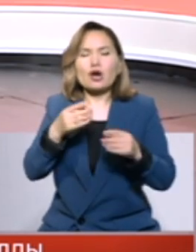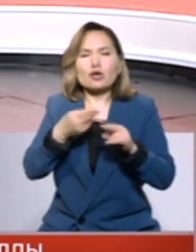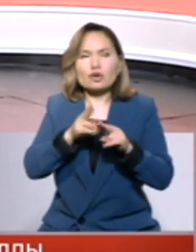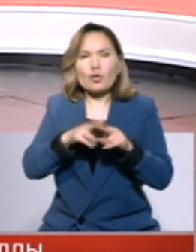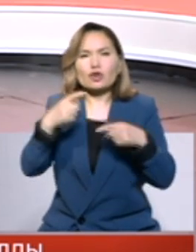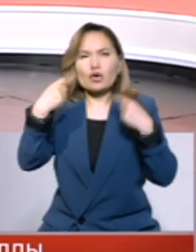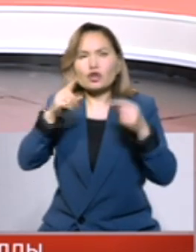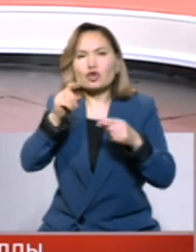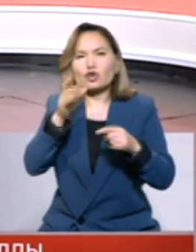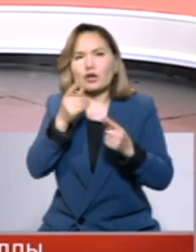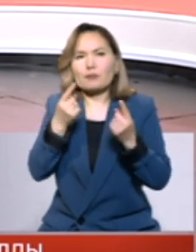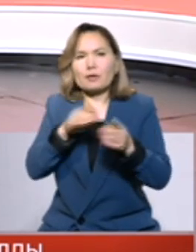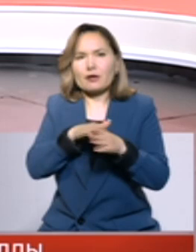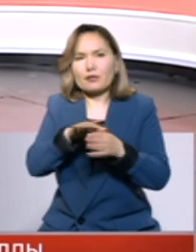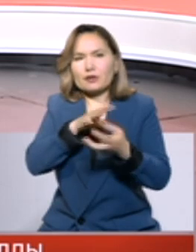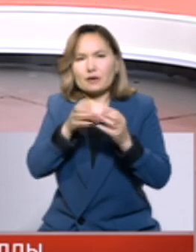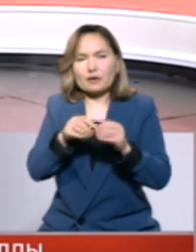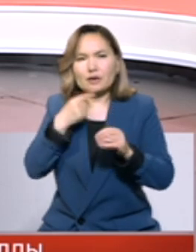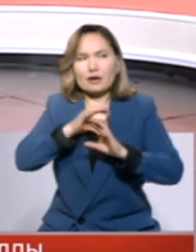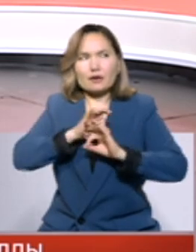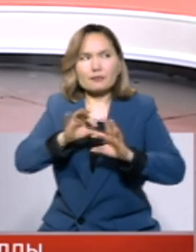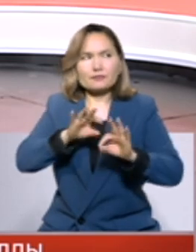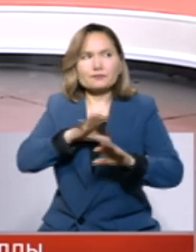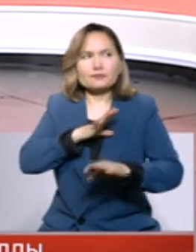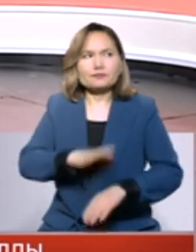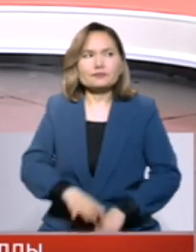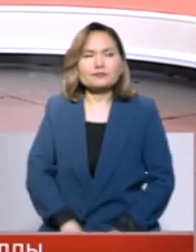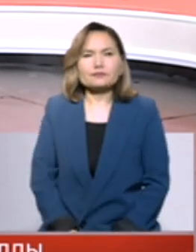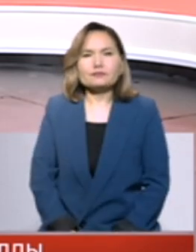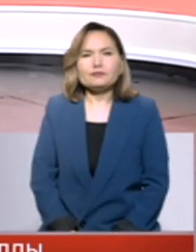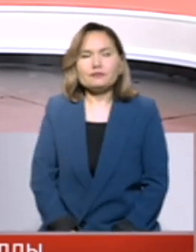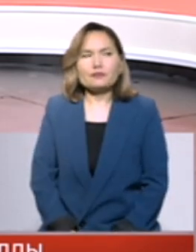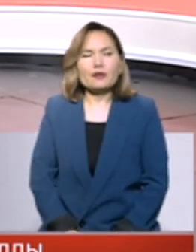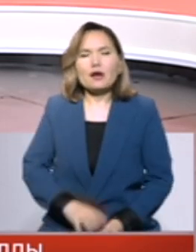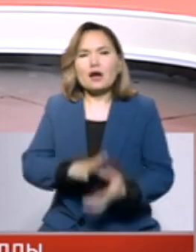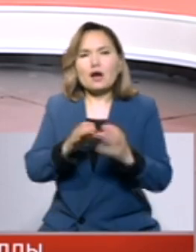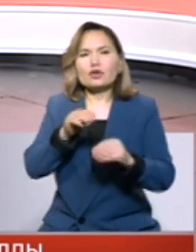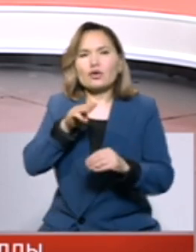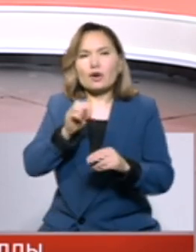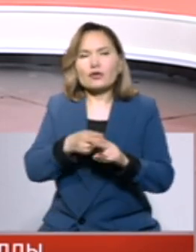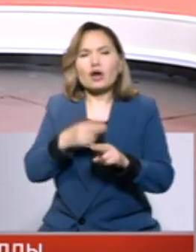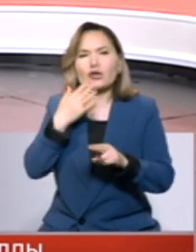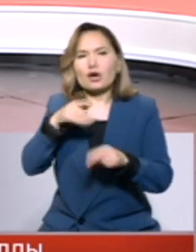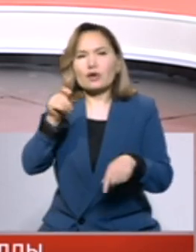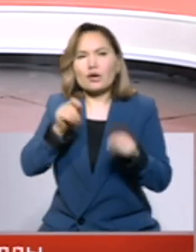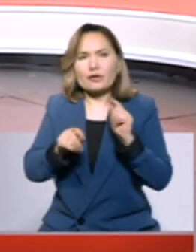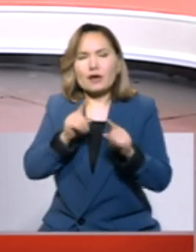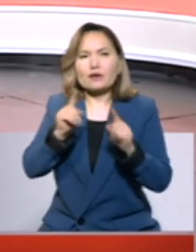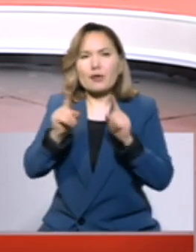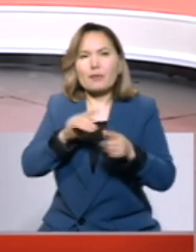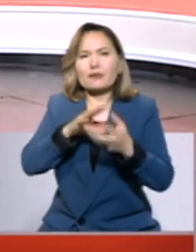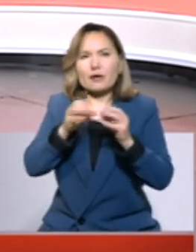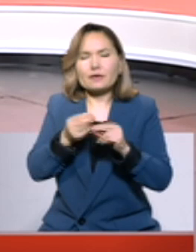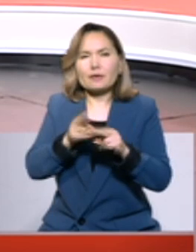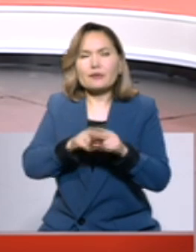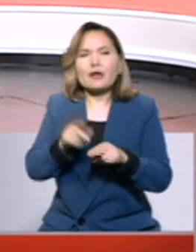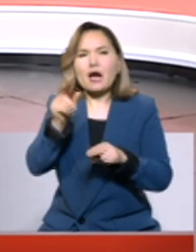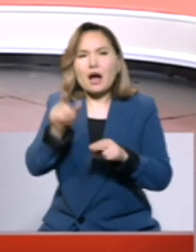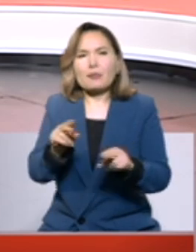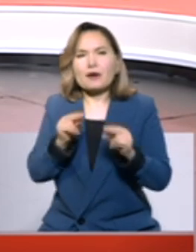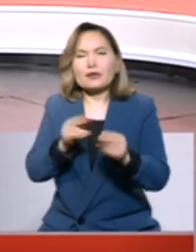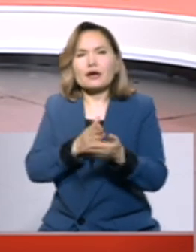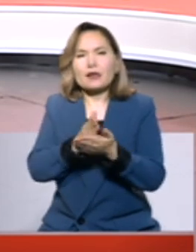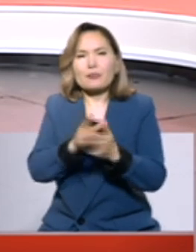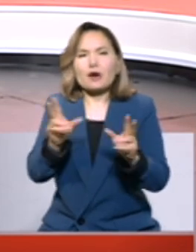жыл екенін айтып өттік. Ал мемлекет басшысы Қасым-Жомарт Тоқаев ұлттық құрылтайдың адал адам, адал еңбек,